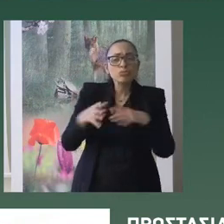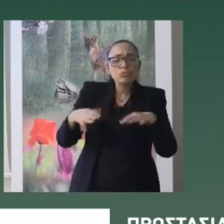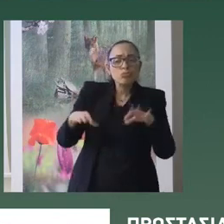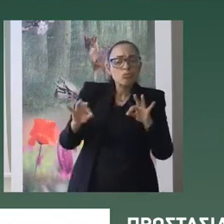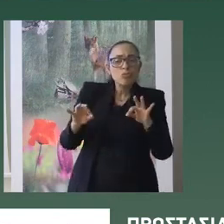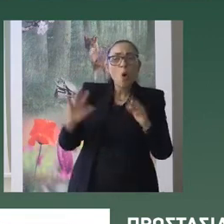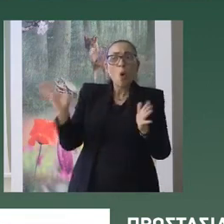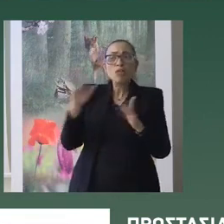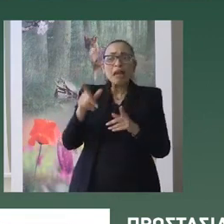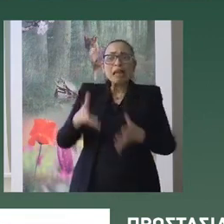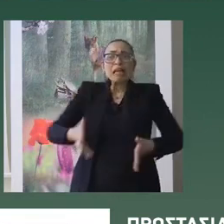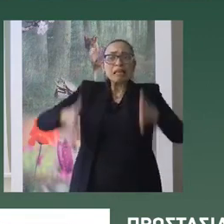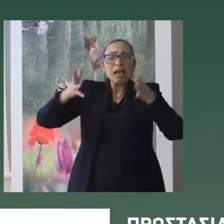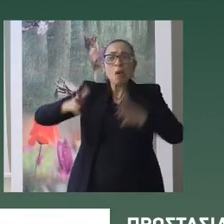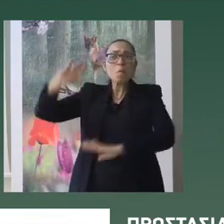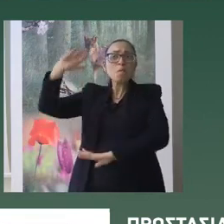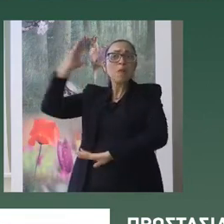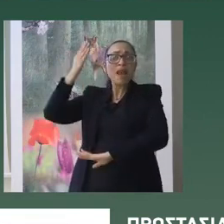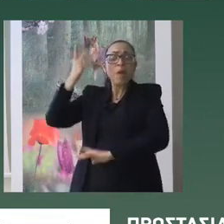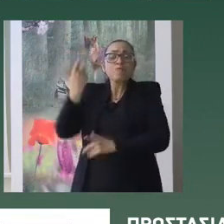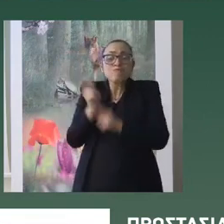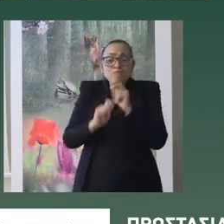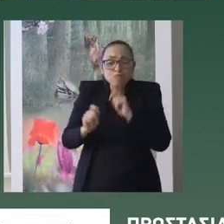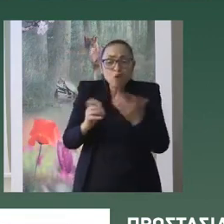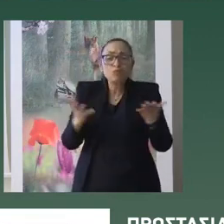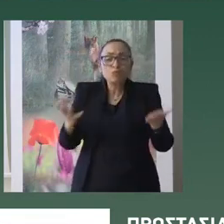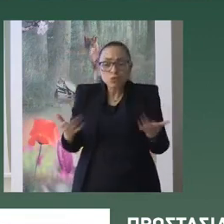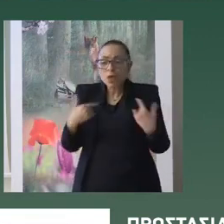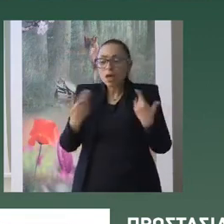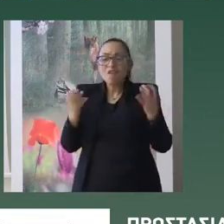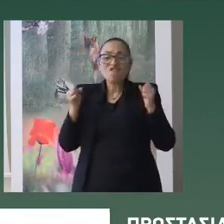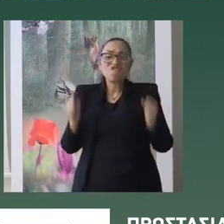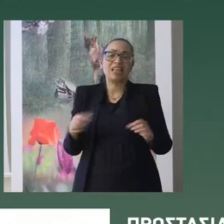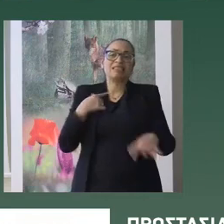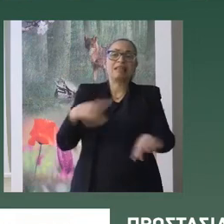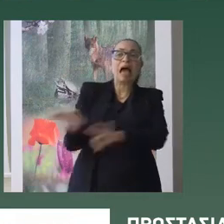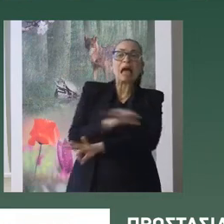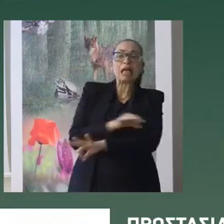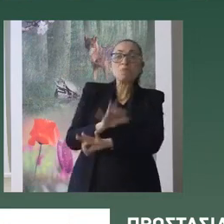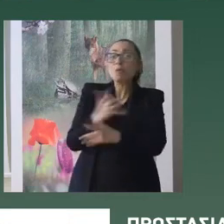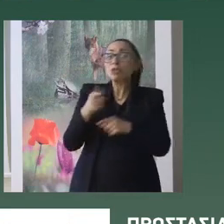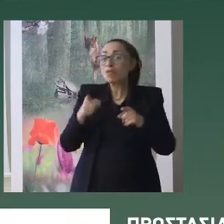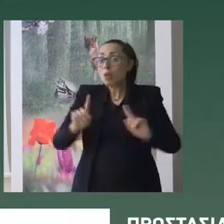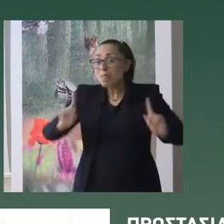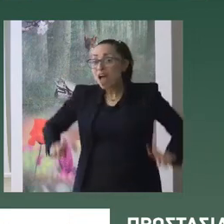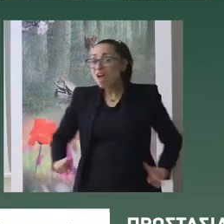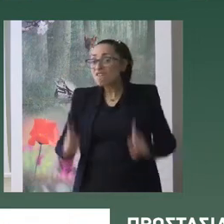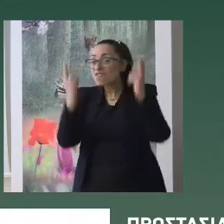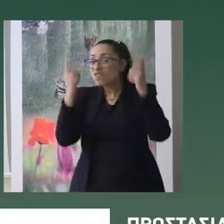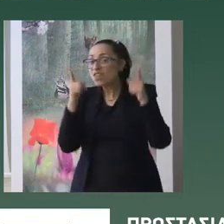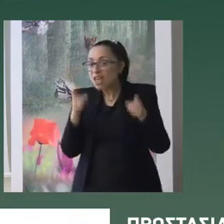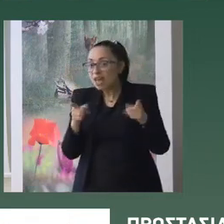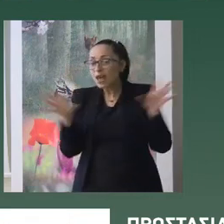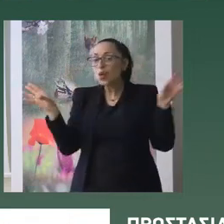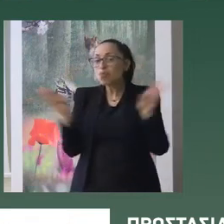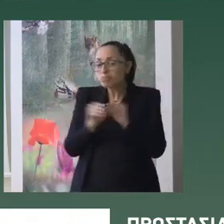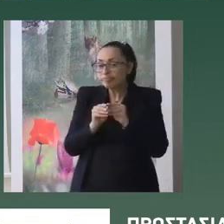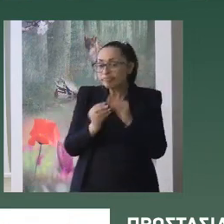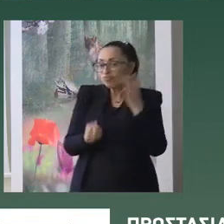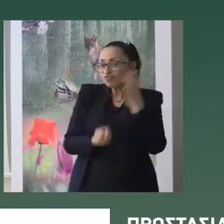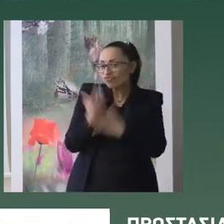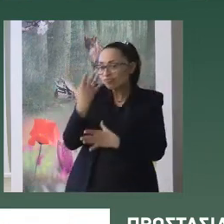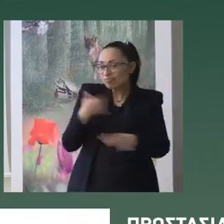όταν τα κτίρια είναι τόσο παλιά, και πώς τα ανανεώνεις από πλευράς αρχιτεκτονικής, μήπως αυτή η κρίση είναι και μια ευκαιρία για την επαναφορά της αρχιτεκτονικής στην